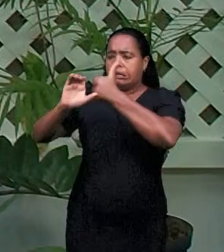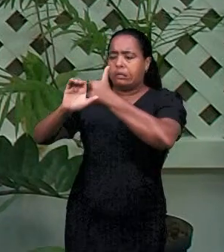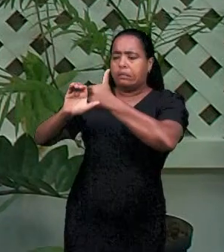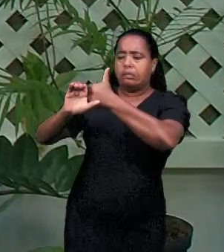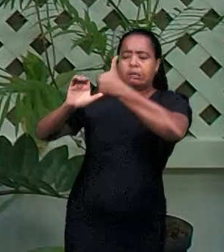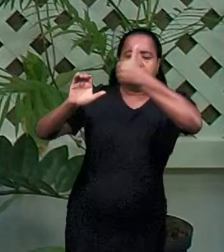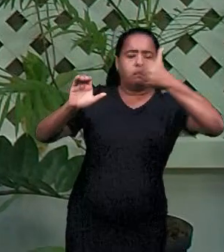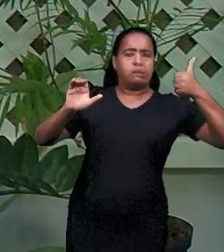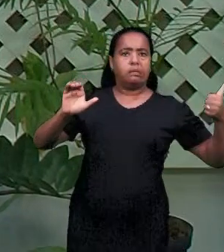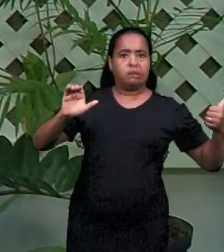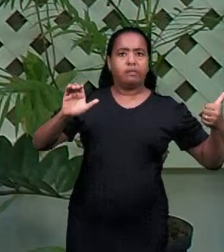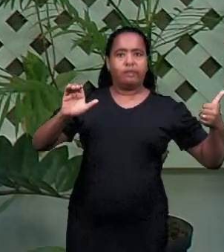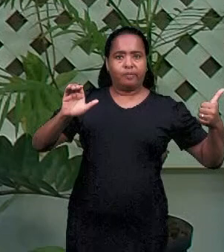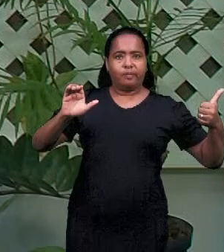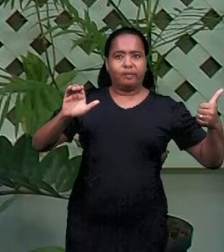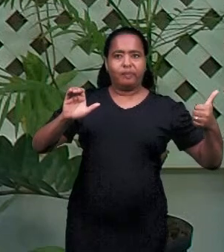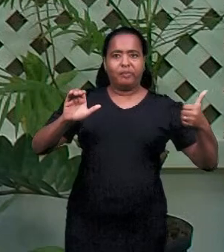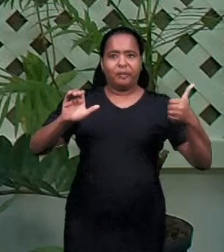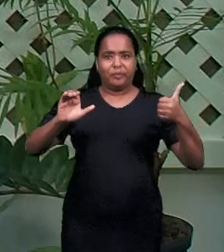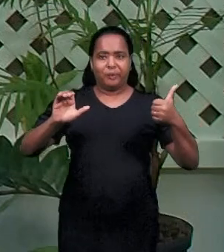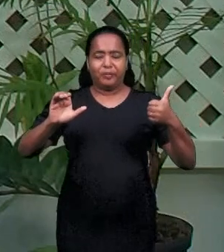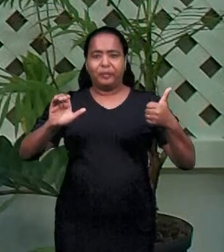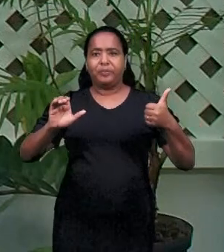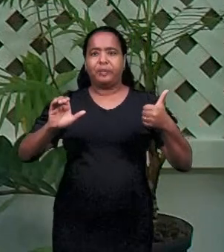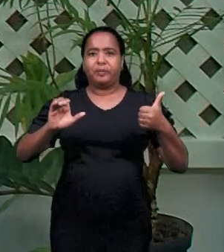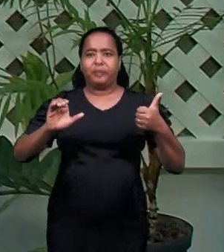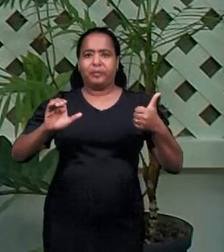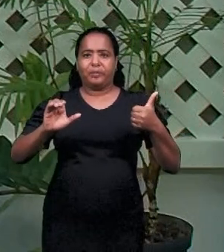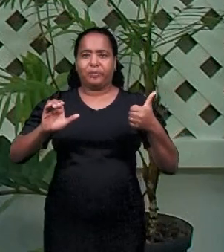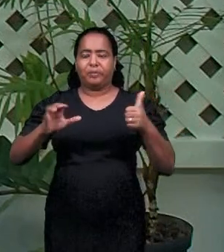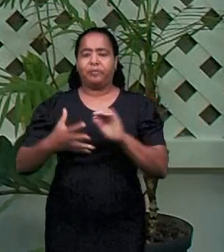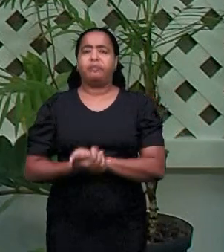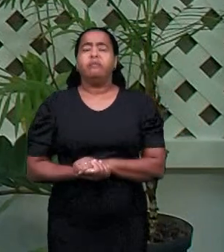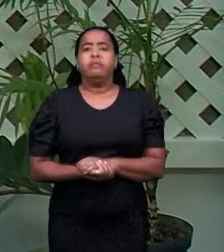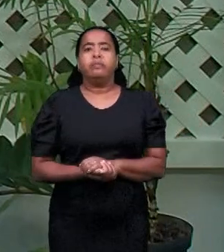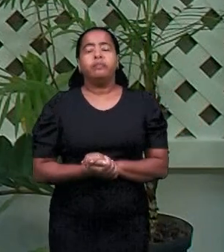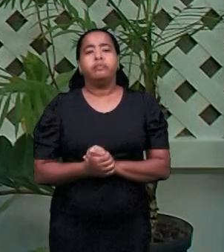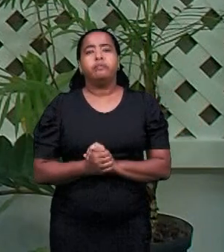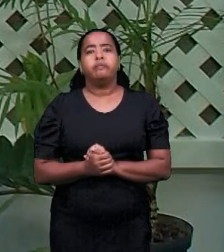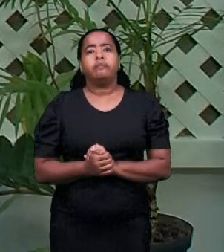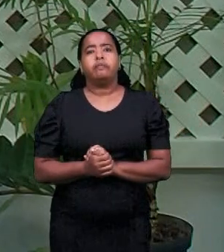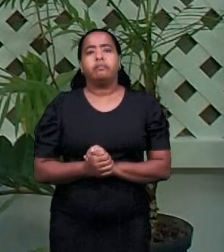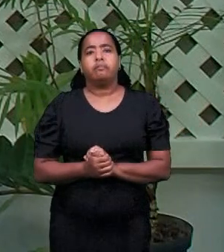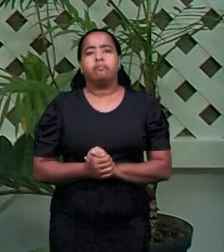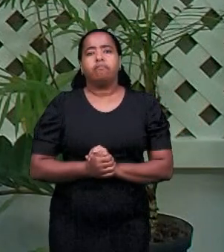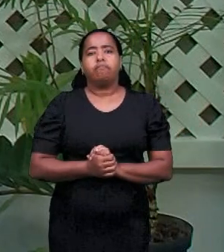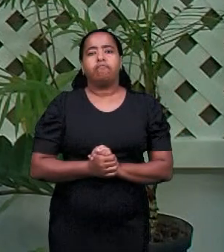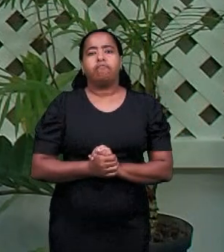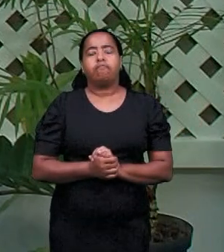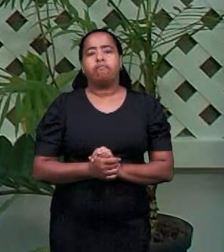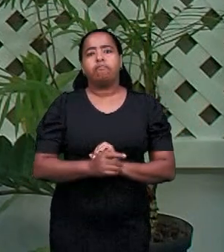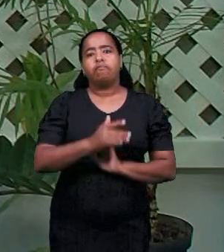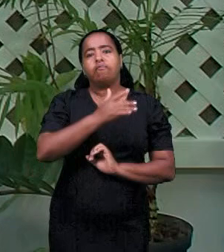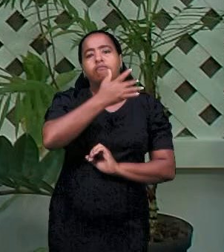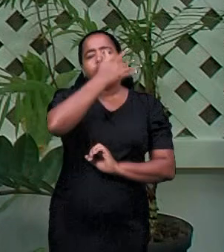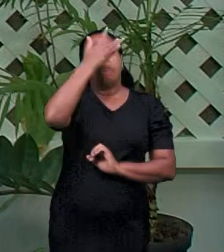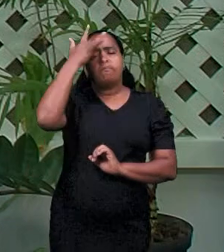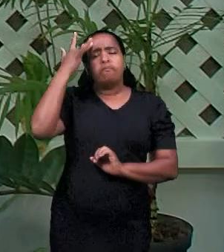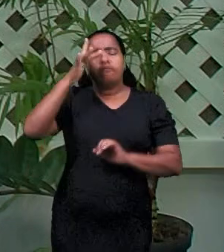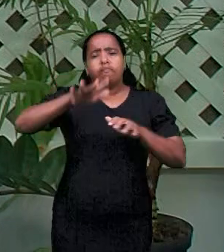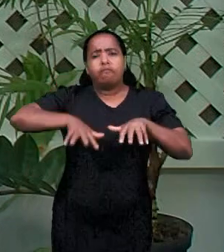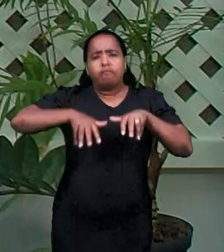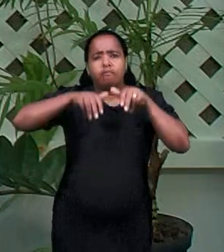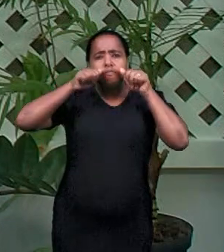Tandis que l'anathème, il est lié à une religion. Il est maudit, pourquoi?